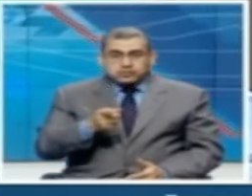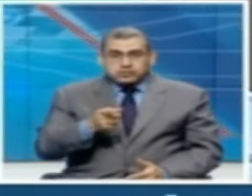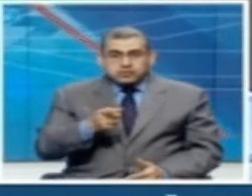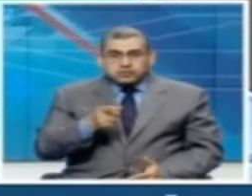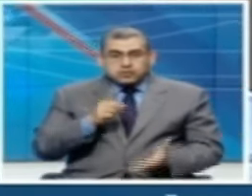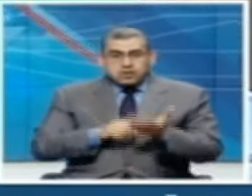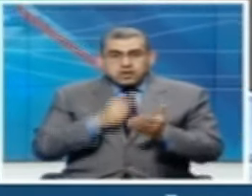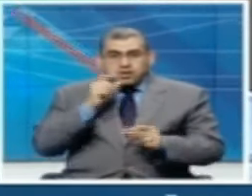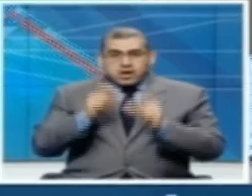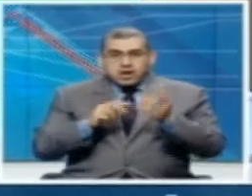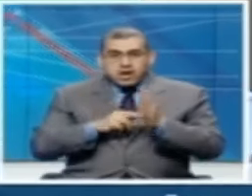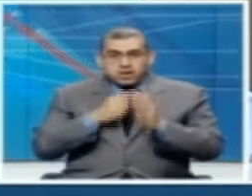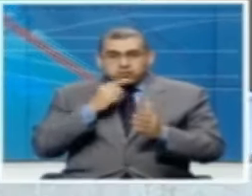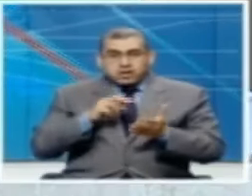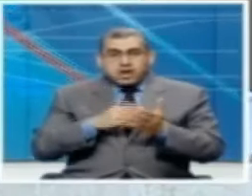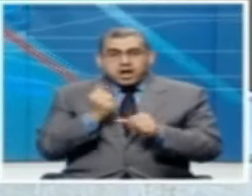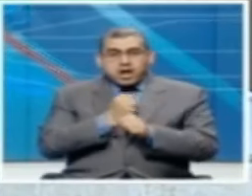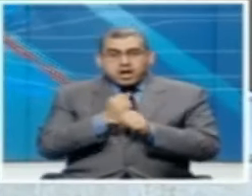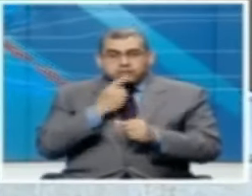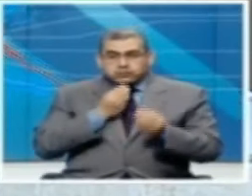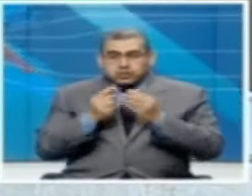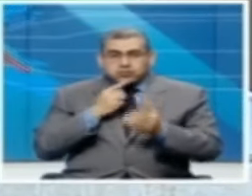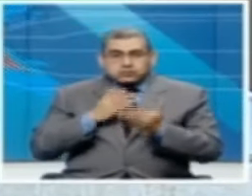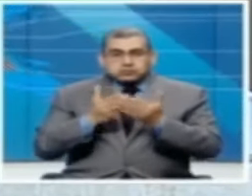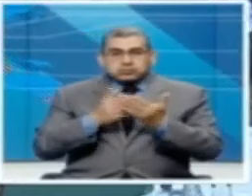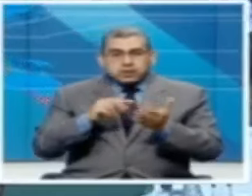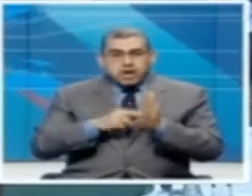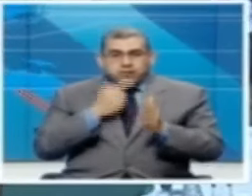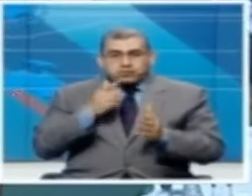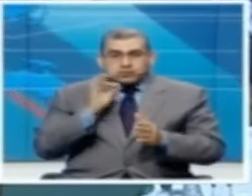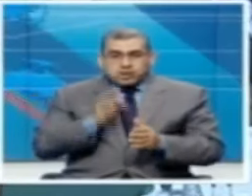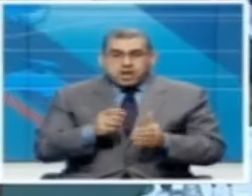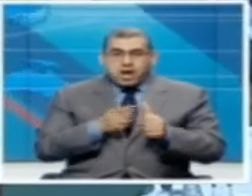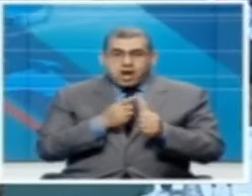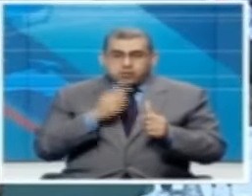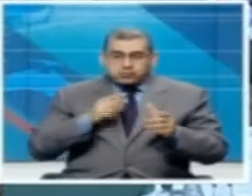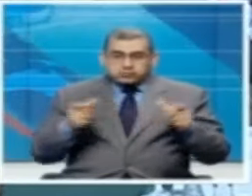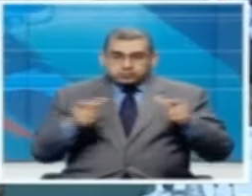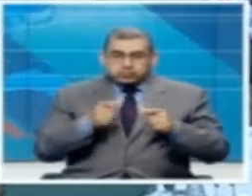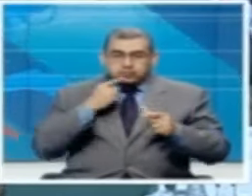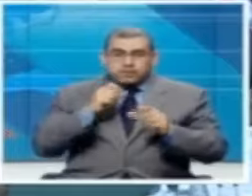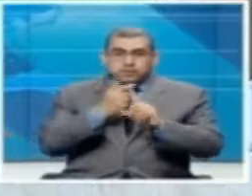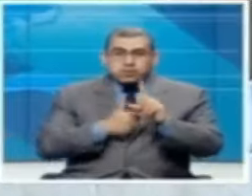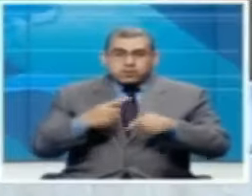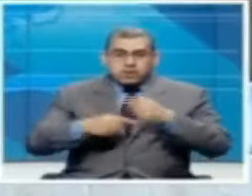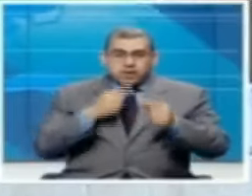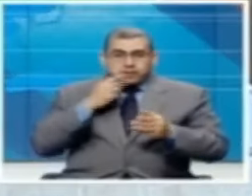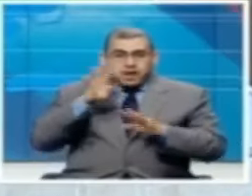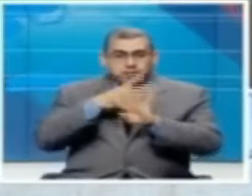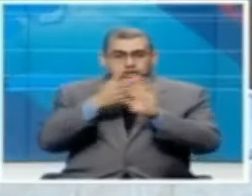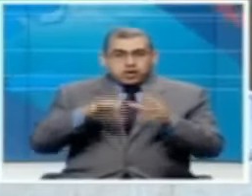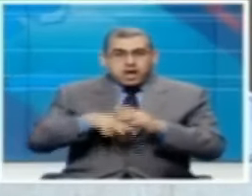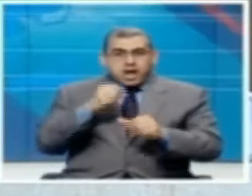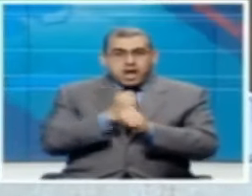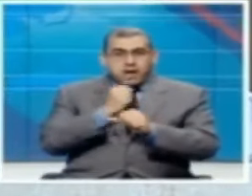والمعوزين دون الخوف من اي حسيب او رقيب من المقرر ان يرفع المندوبون الدائمون مشروع جدول الاعمال ومشاريع